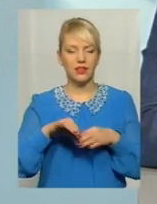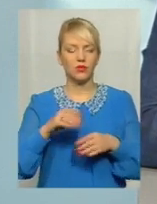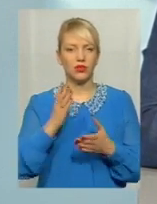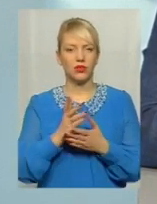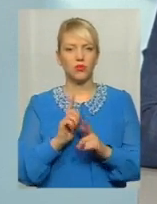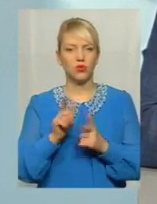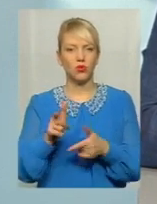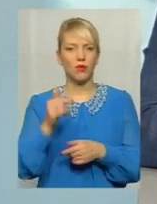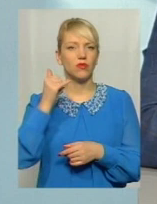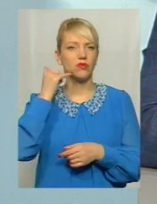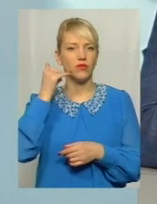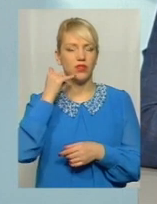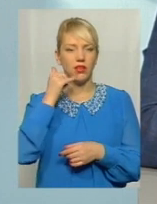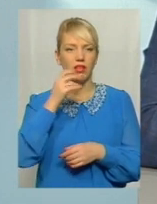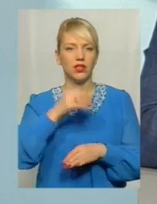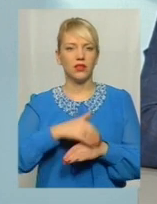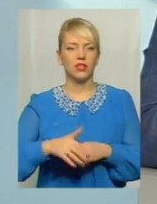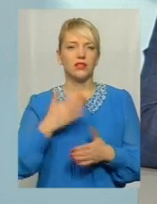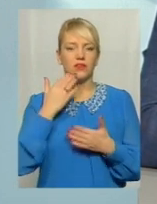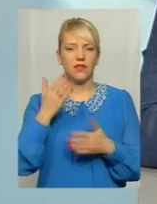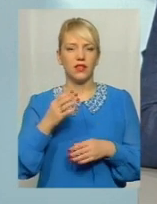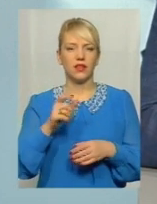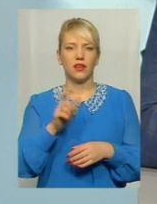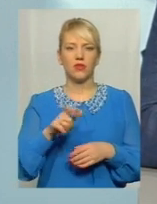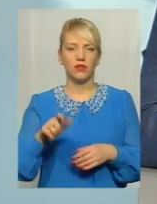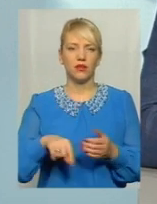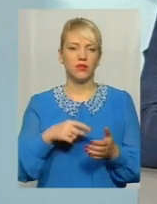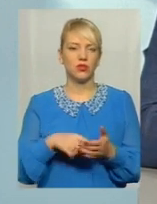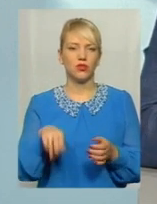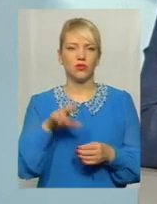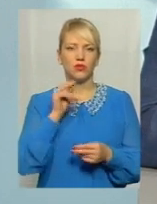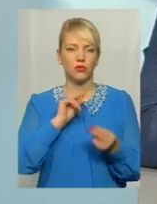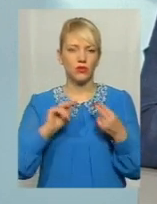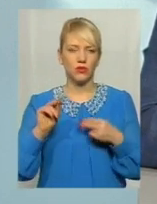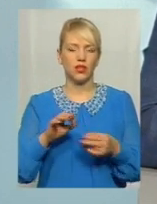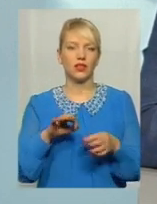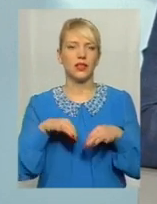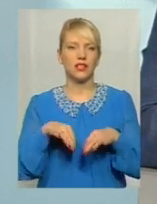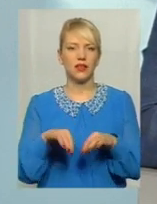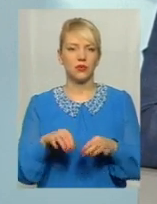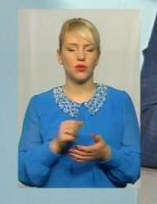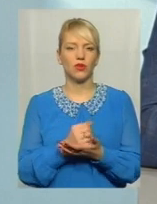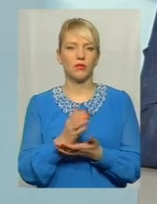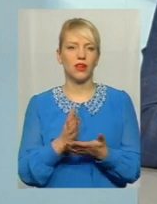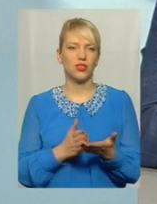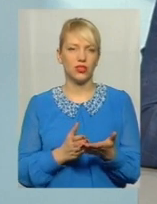електронні адреси поступають звернення мешканців міста щодо усконалення транспортної мережі, щодо забезпечення транспортної